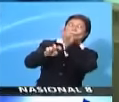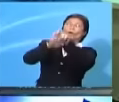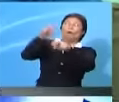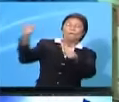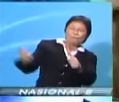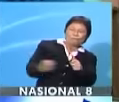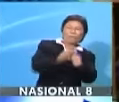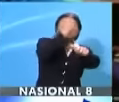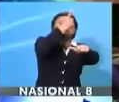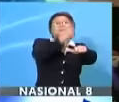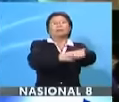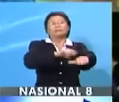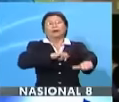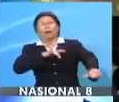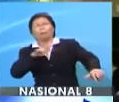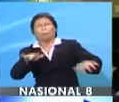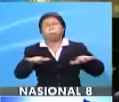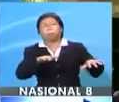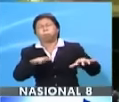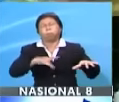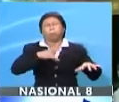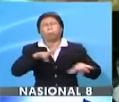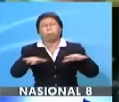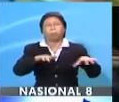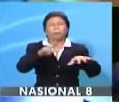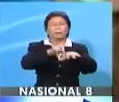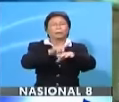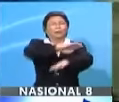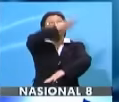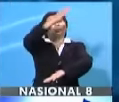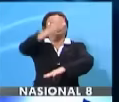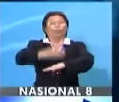merasa gegaran gempa bumi di gunung.